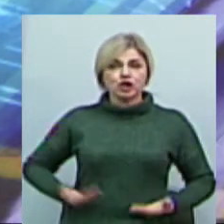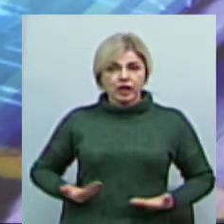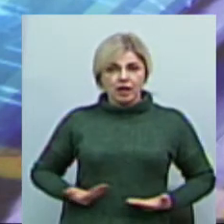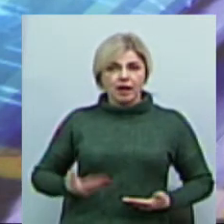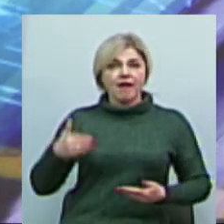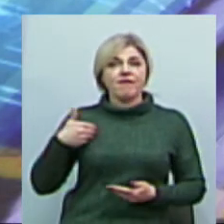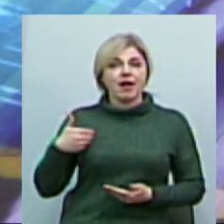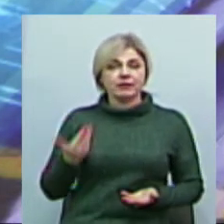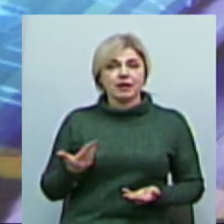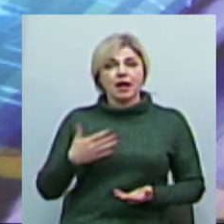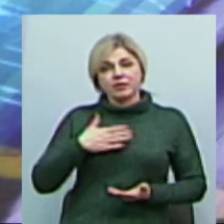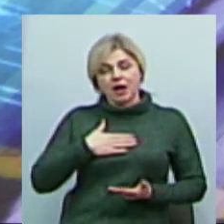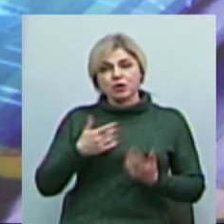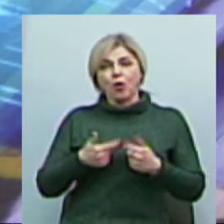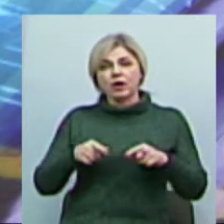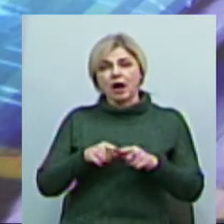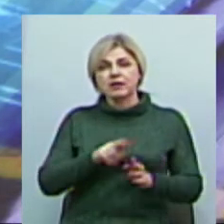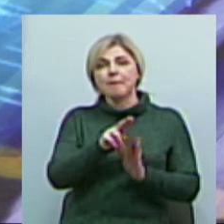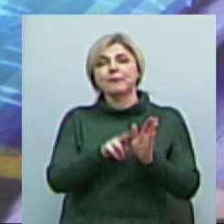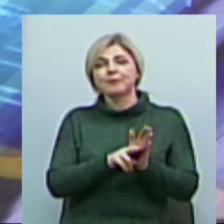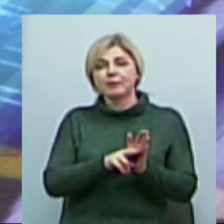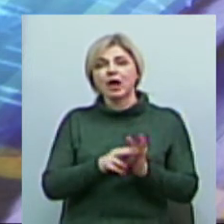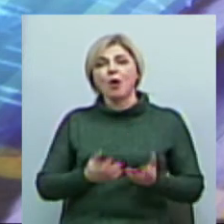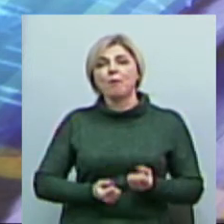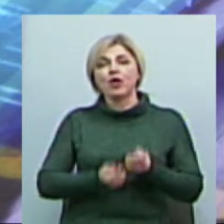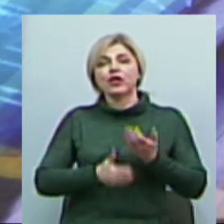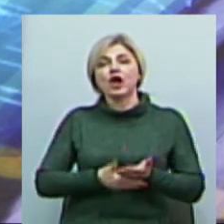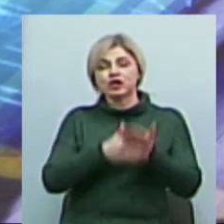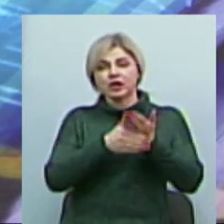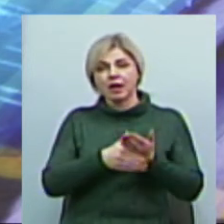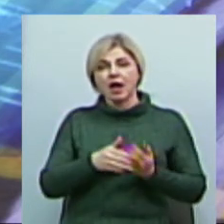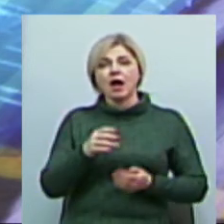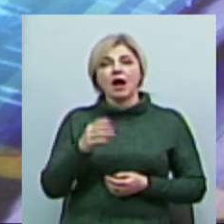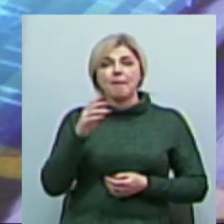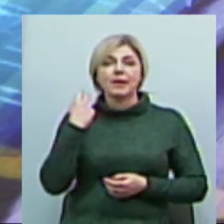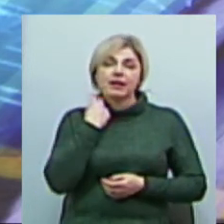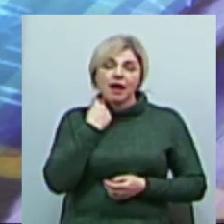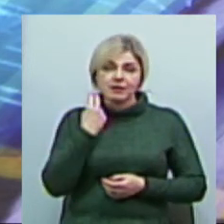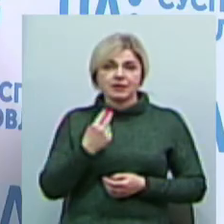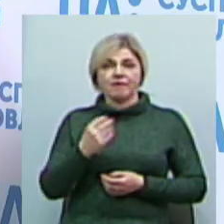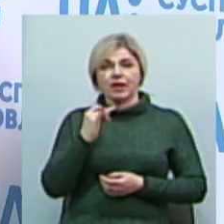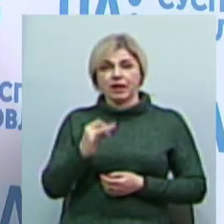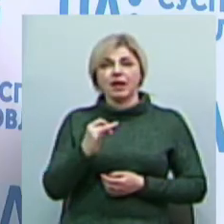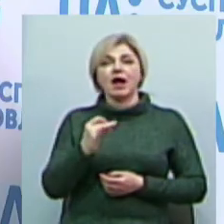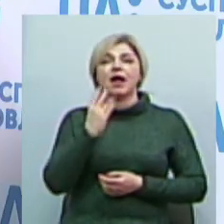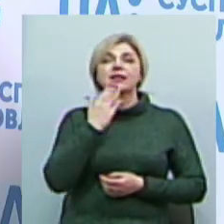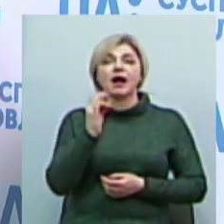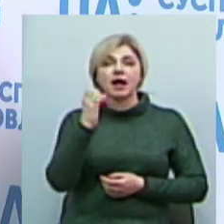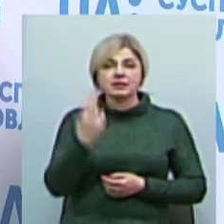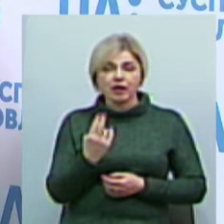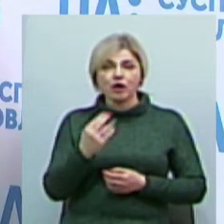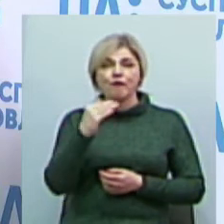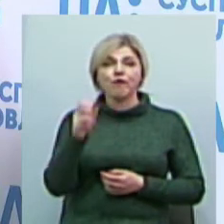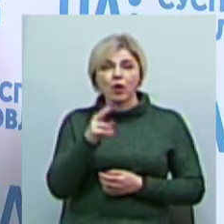наша организация при поддержке британского посольства, фонда возрождения, национального фонда демократии мониторили